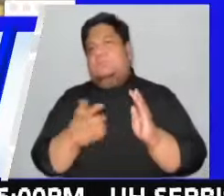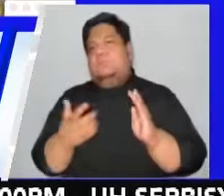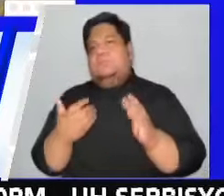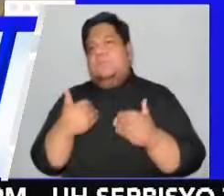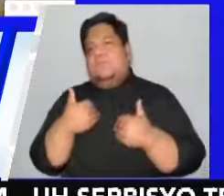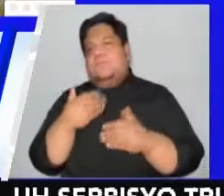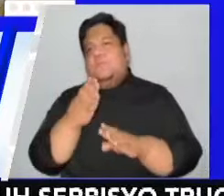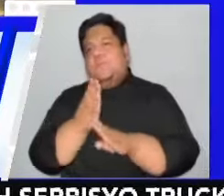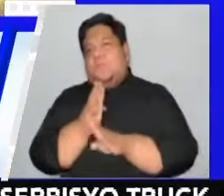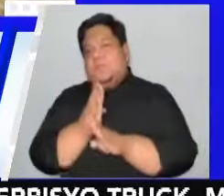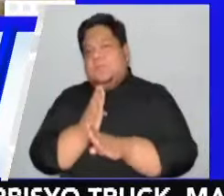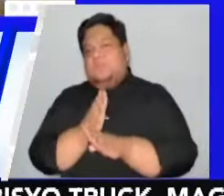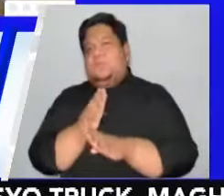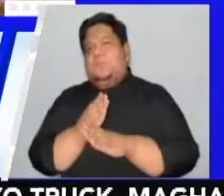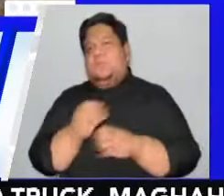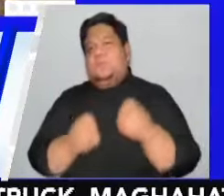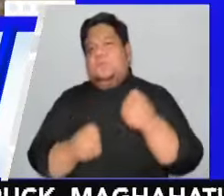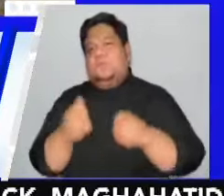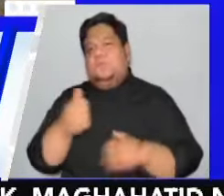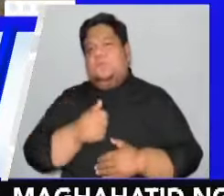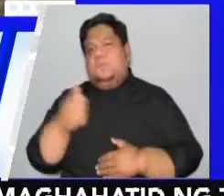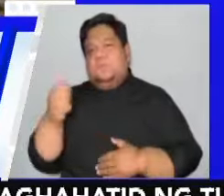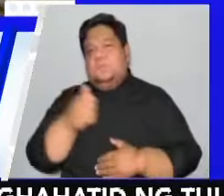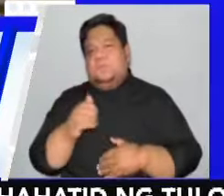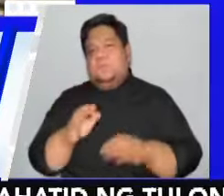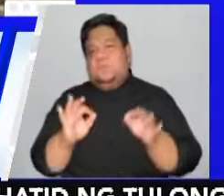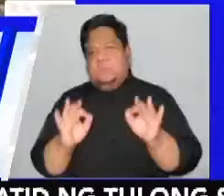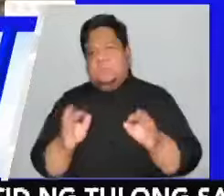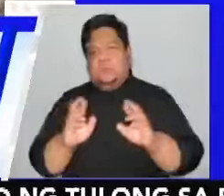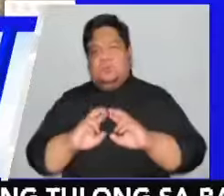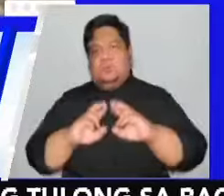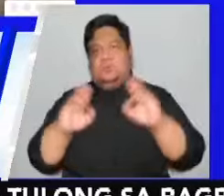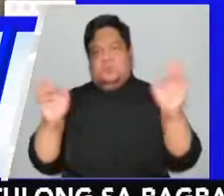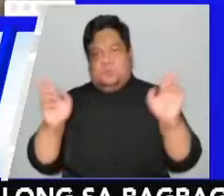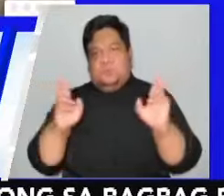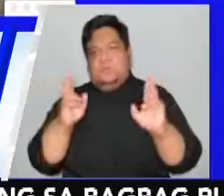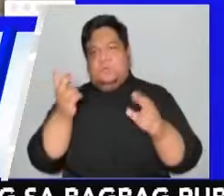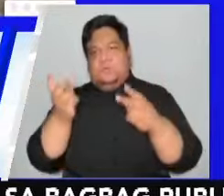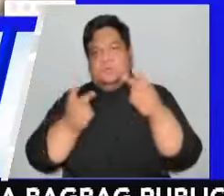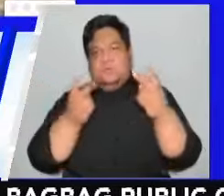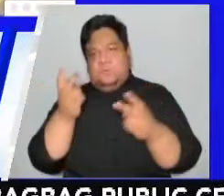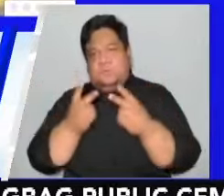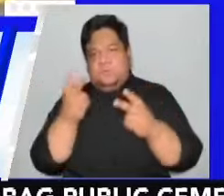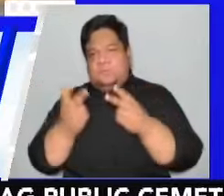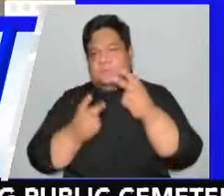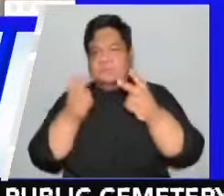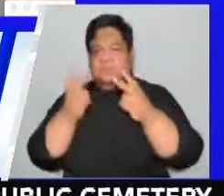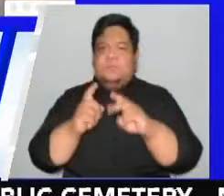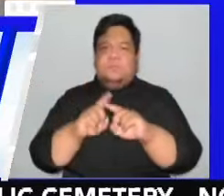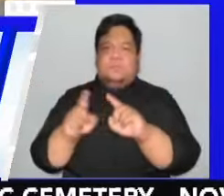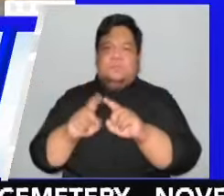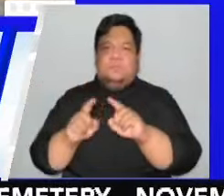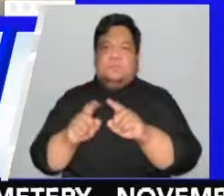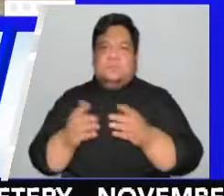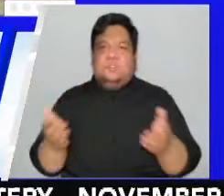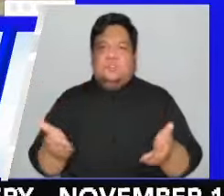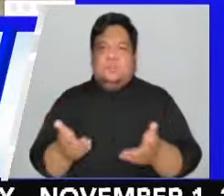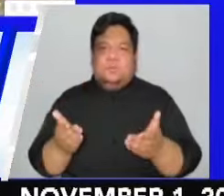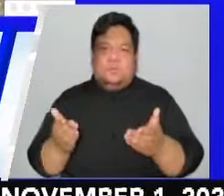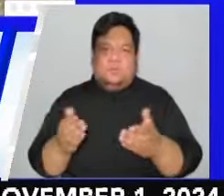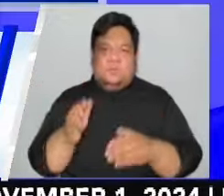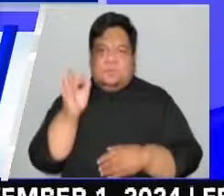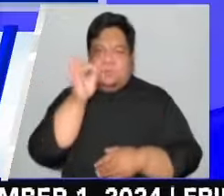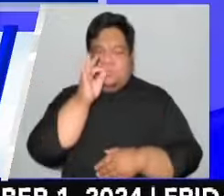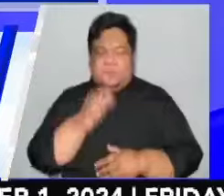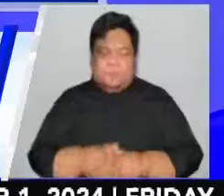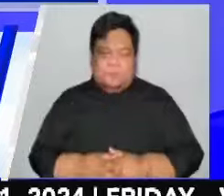tour packages ay ready na rin para i-assist ko saan pwede maipasyal yung mga turista na nandito sa Taiwan. Igan? So, Susan, may